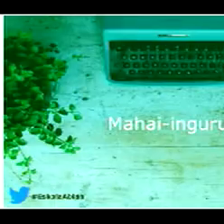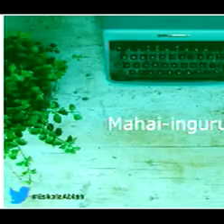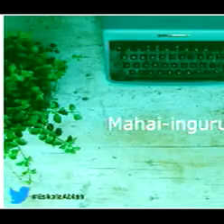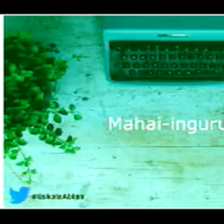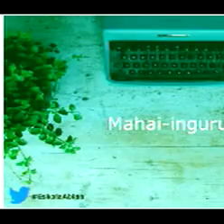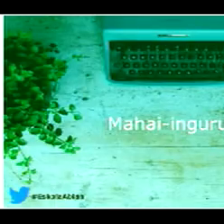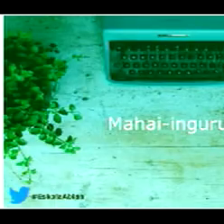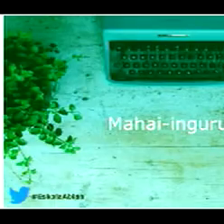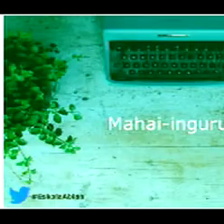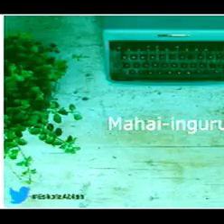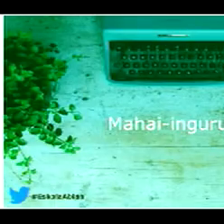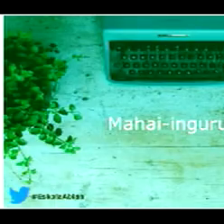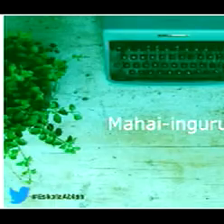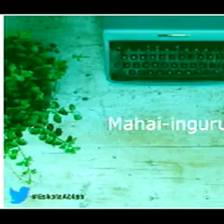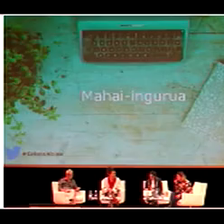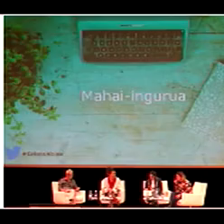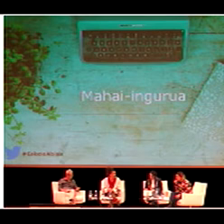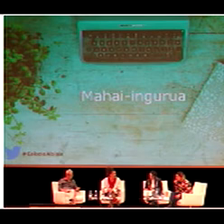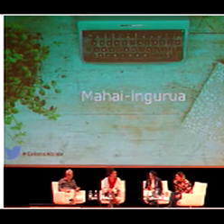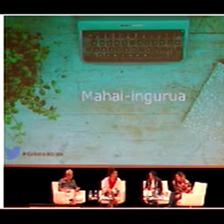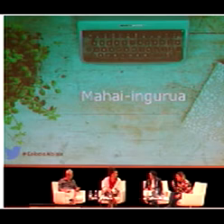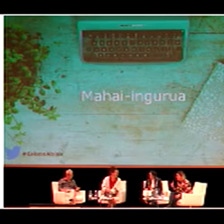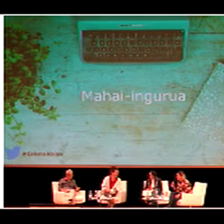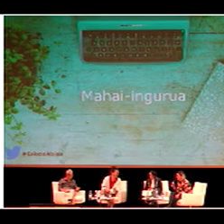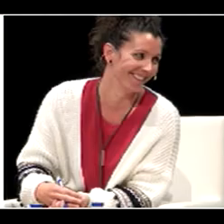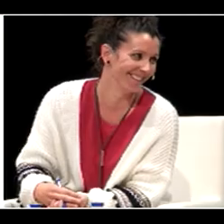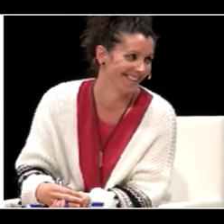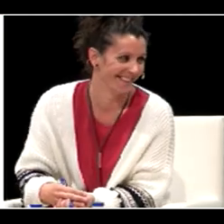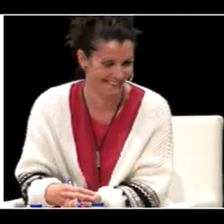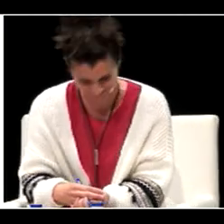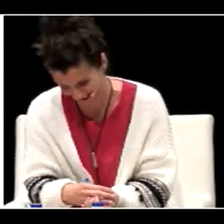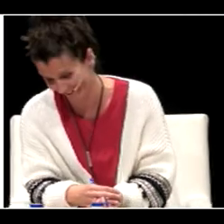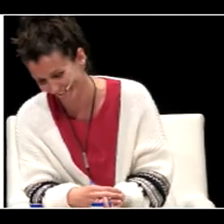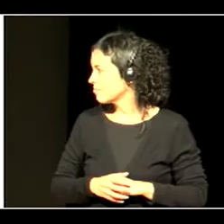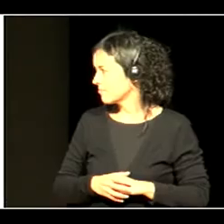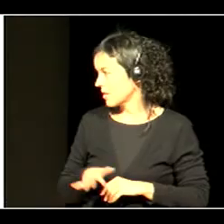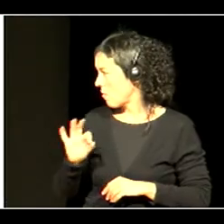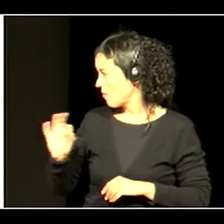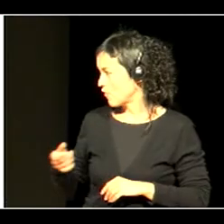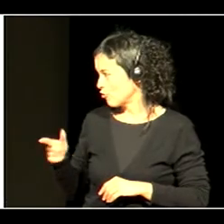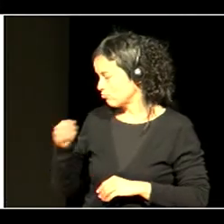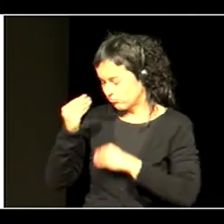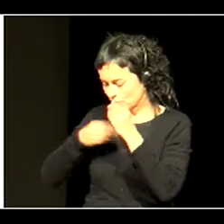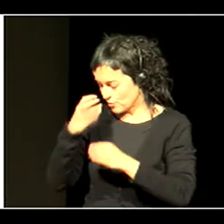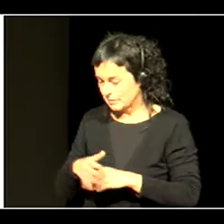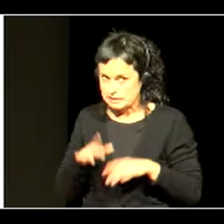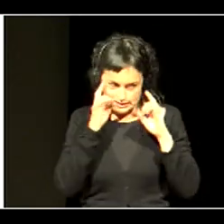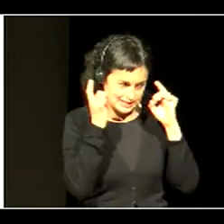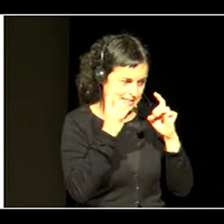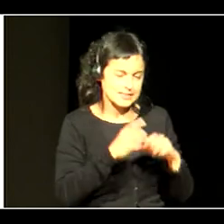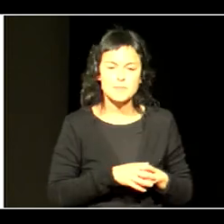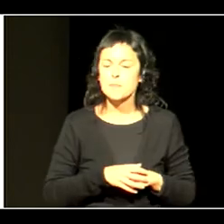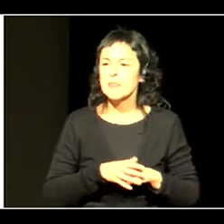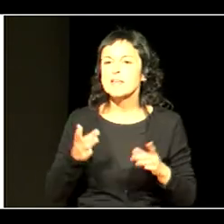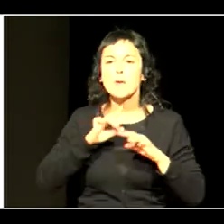moduan aurrera eraman nahi dut, ez? Baina, bueno, ea zegurtatzen den. Zior rondo ingozula, seguro no. Saiatuko gera. Bueno, eta ea